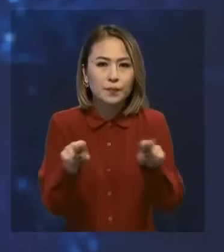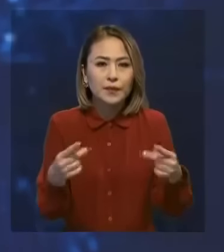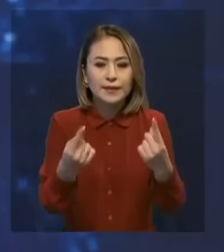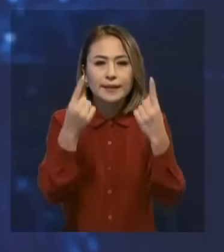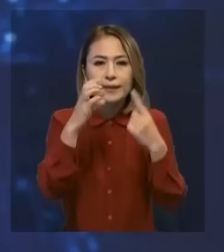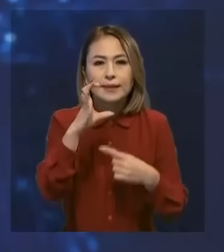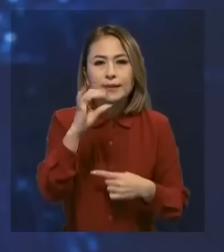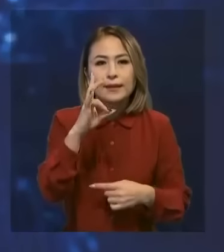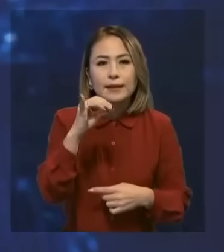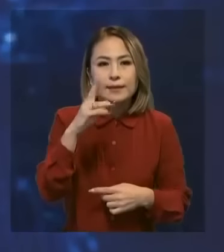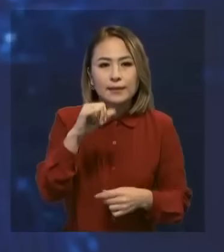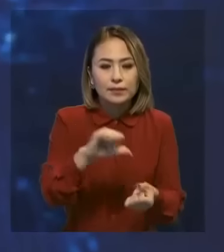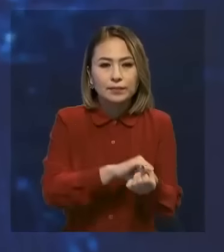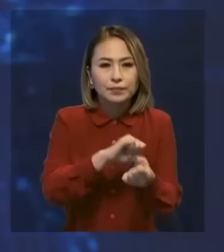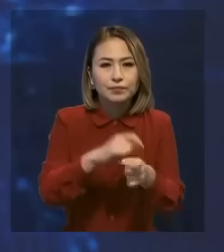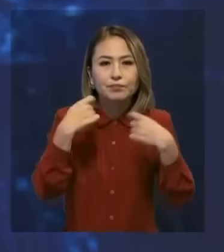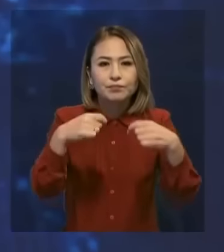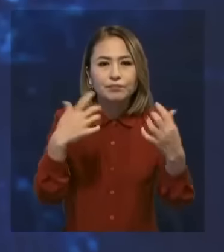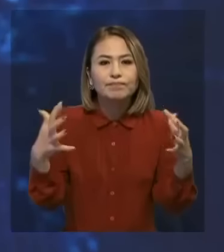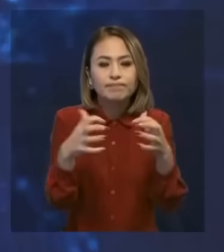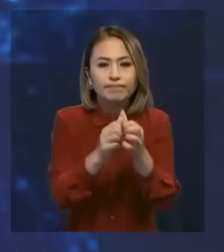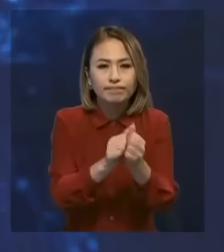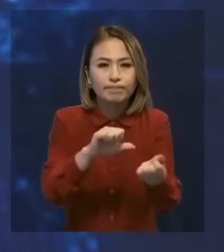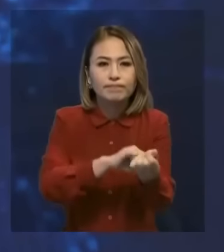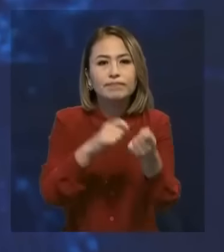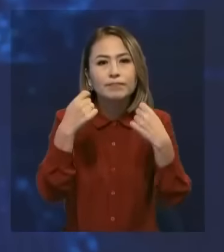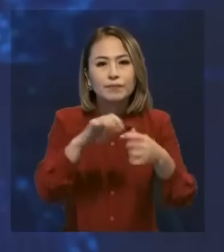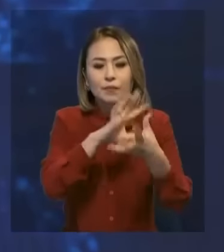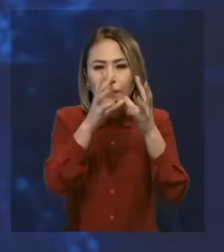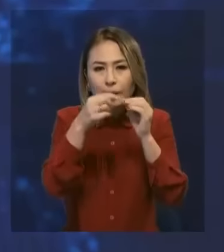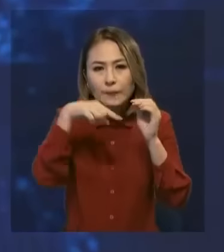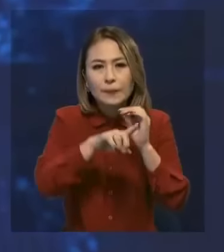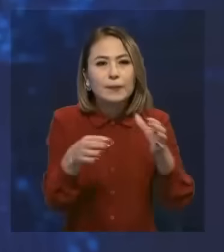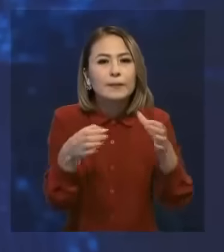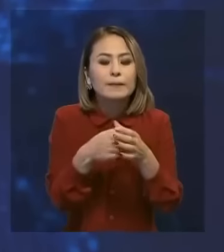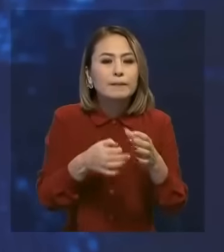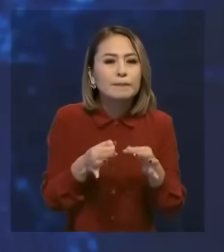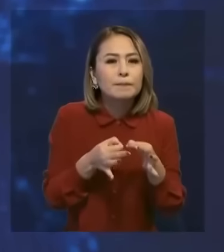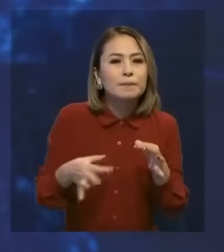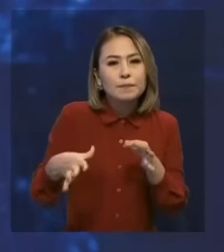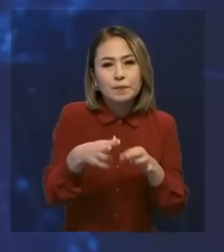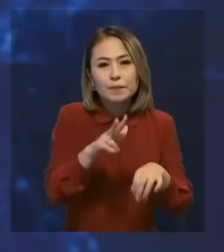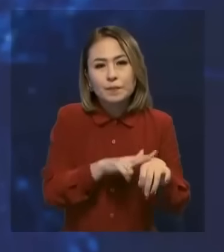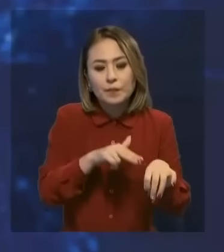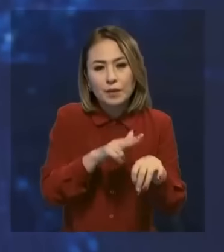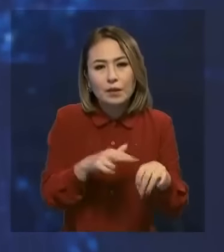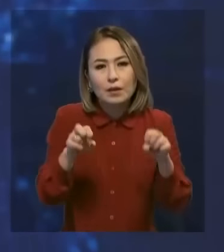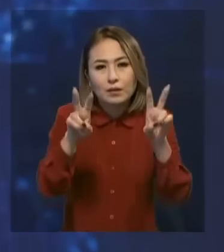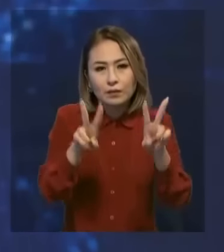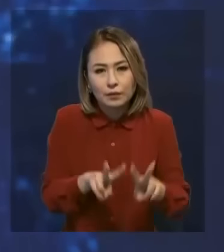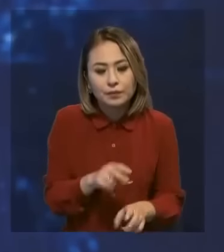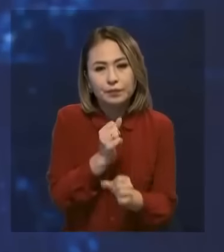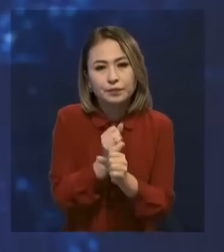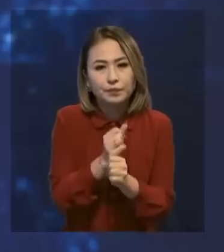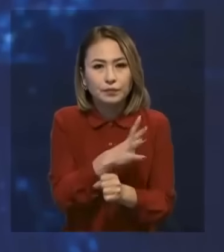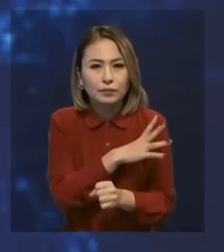Петропавлда ірі синтетикалық есірткі сатушылар ұсталды. Есірткіні қылмысына қарсы іс-қимыл департаментімен облыстық полицейлер